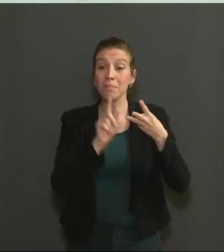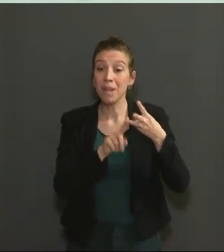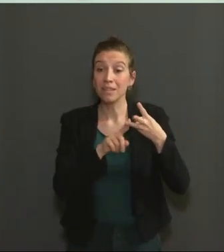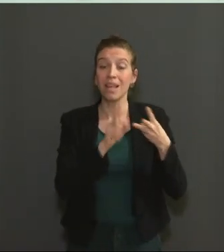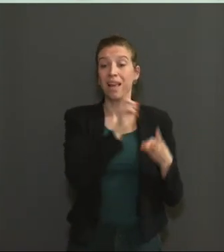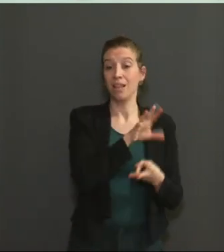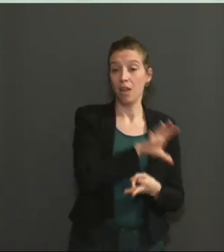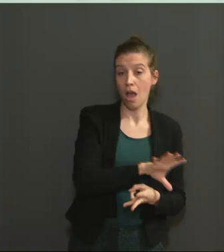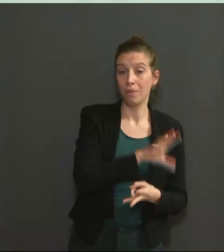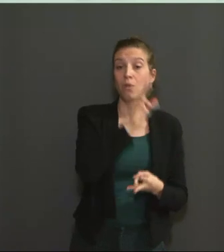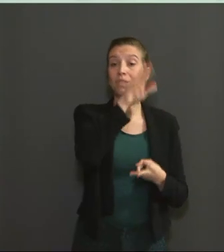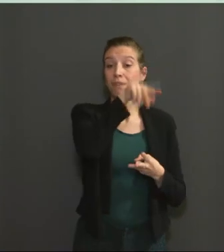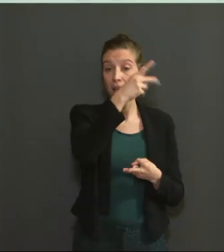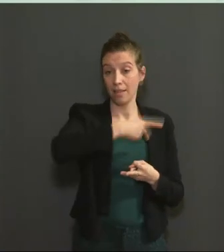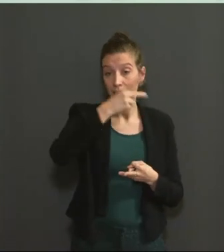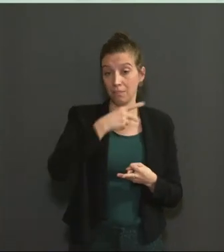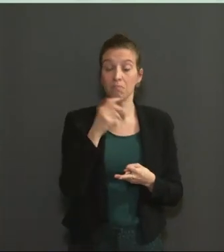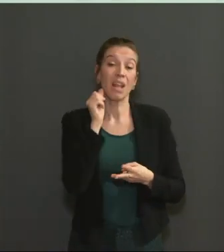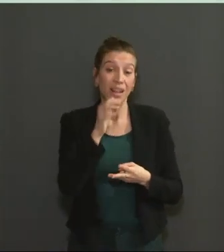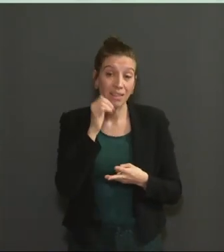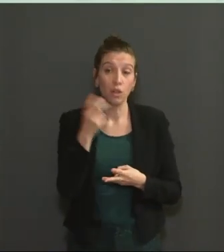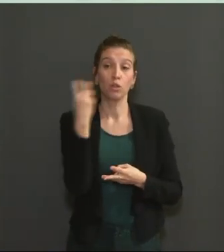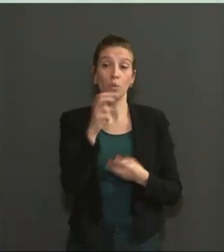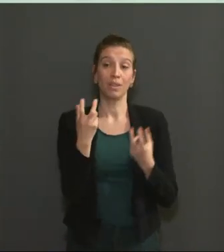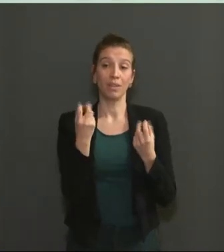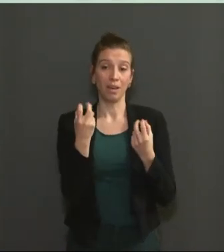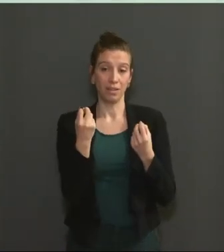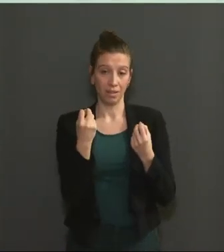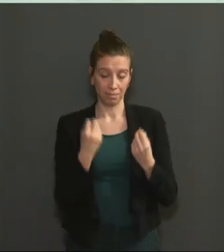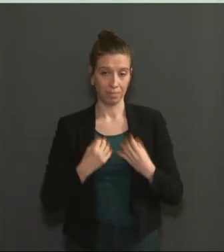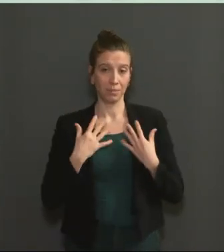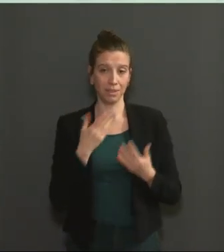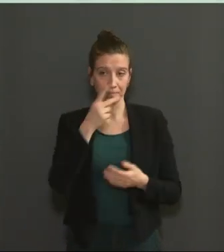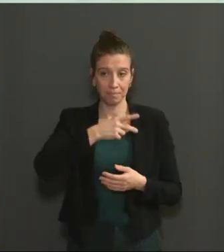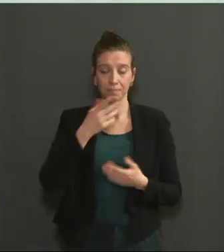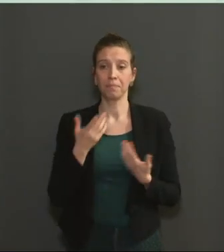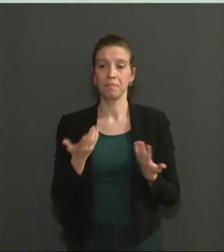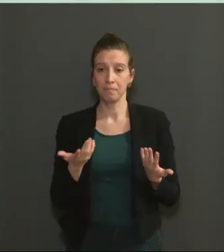westvlaanderen met elk 20 nieuwe gevallen per